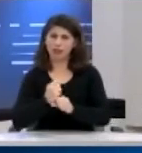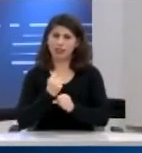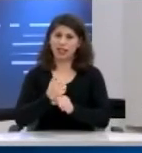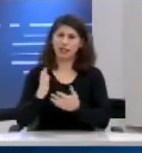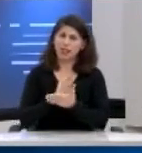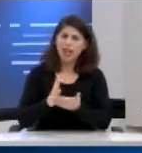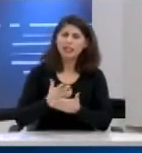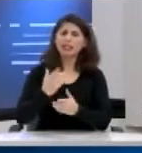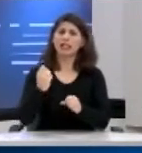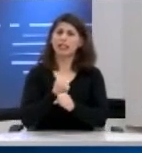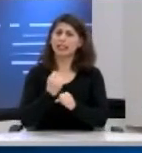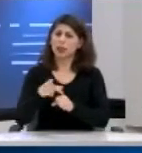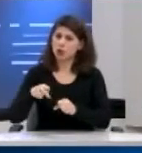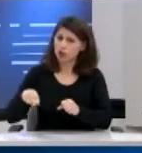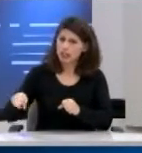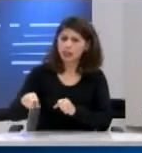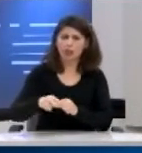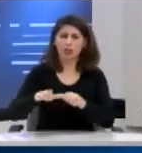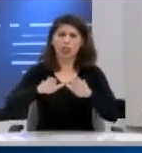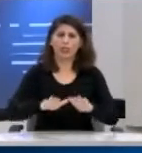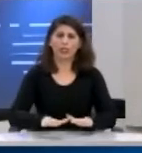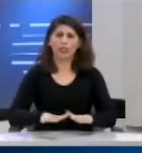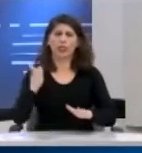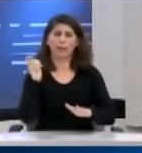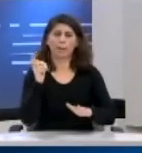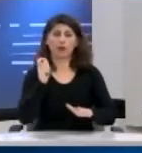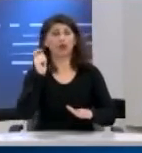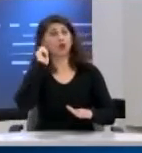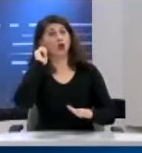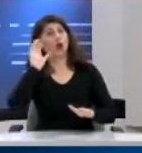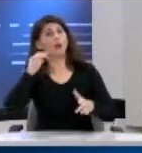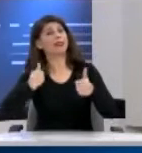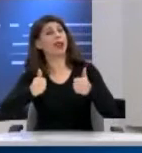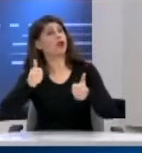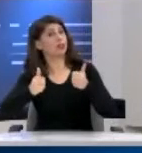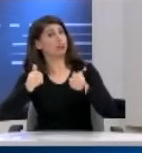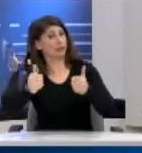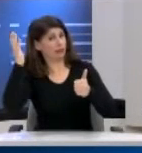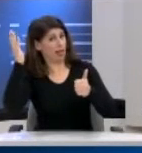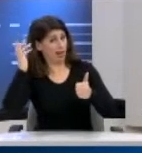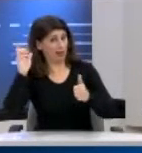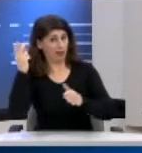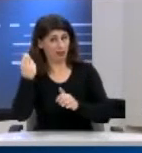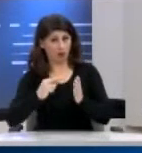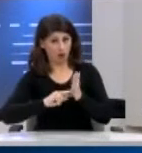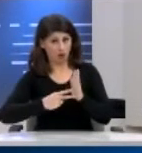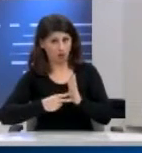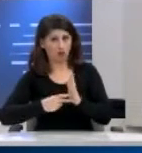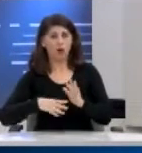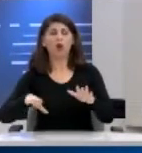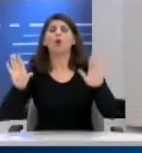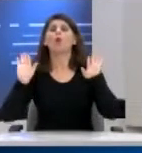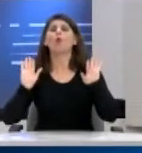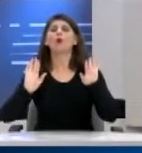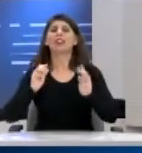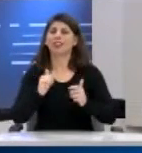εργασιακών σχέσεων, καθήλωσης των μισθών στο όνομα δήθεν της ανταγωνιστικότητας της οικονομίας, ούτε την ανταγωνιστικότητα